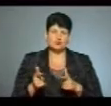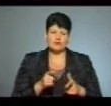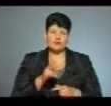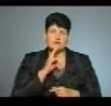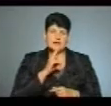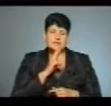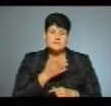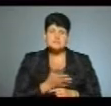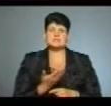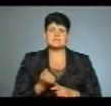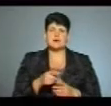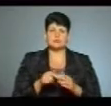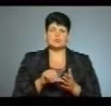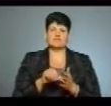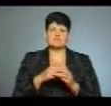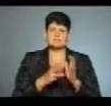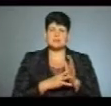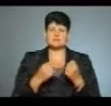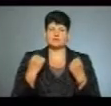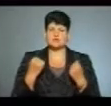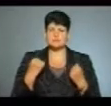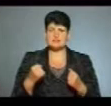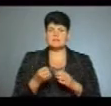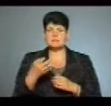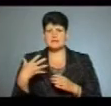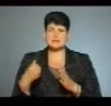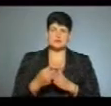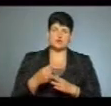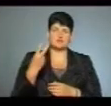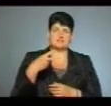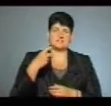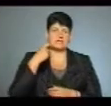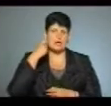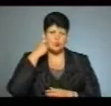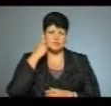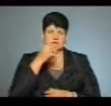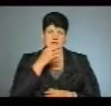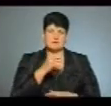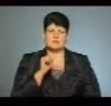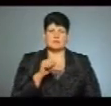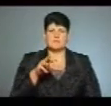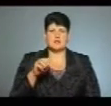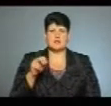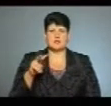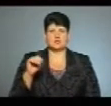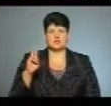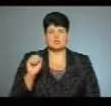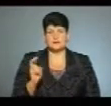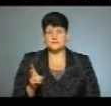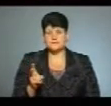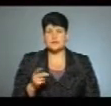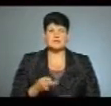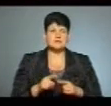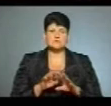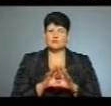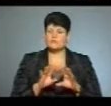них представили 18 спортсменів віком від 15 до 20 років, повідомив Анатолій Малищик. І на цьому